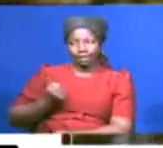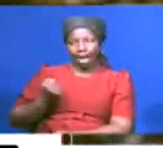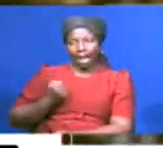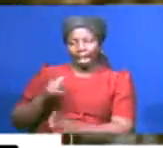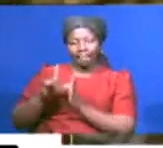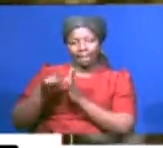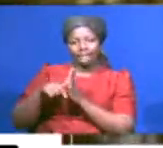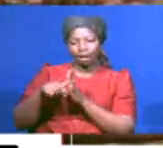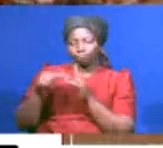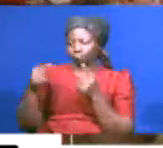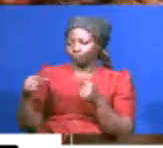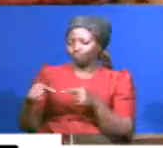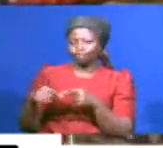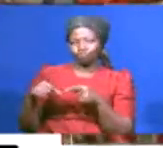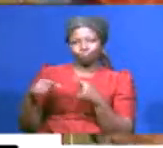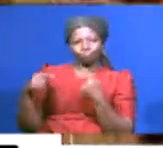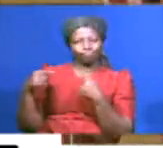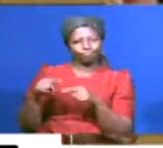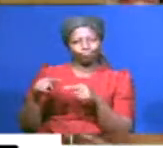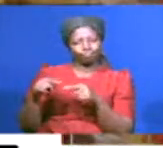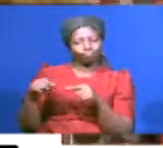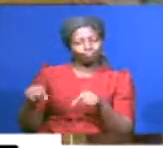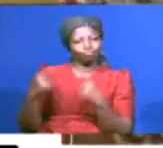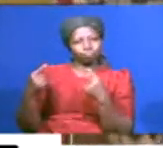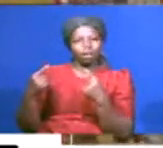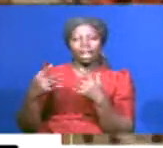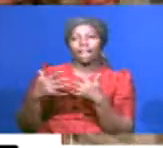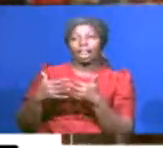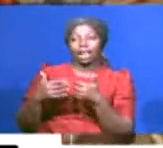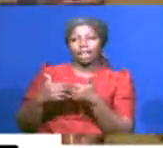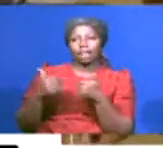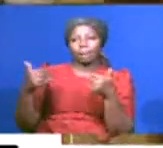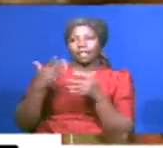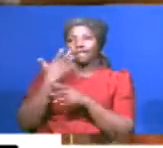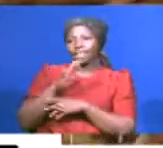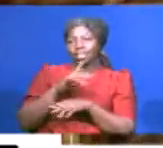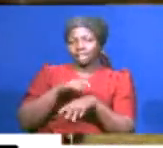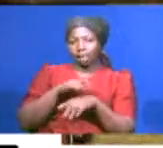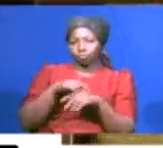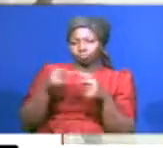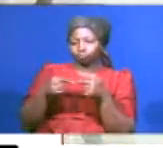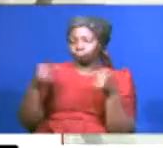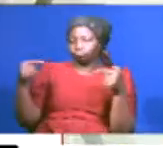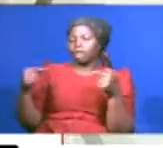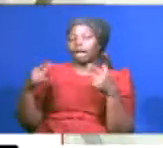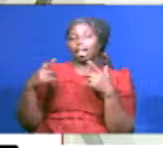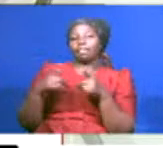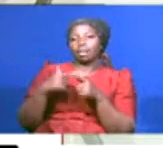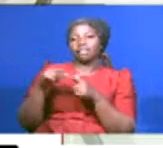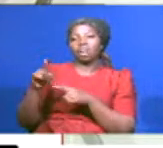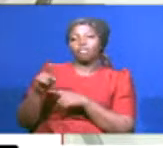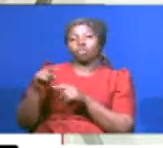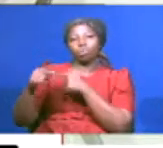tukakosana. Sasa, kulipo kosana na yeye, kumbe alikuwa bado yuko na anataka mimi. Sasa nikapata msichana mwingine.